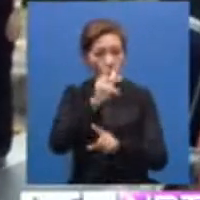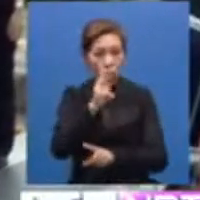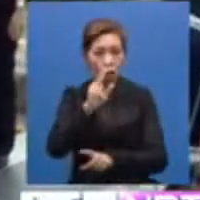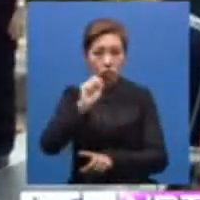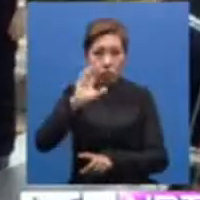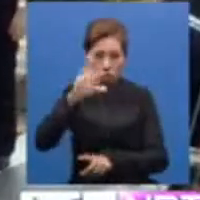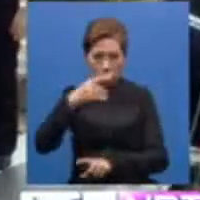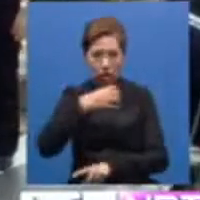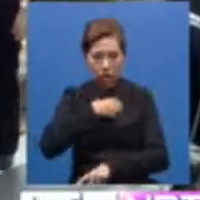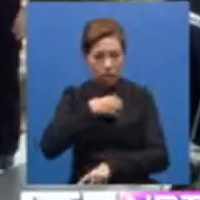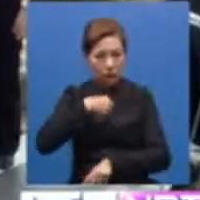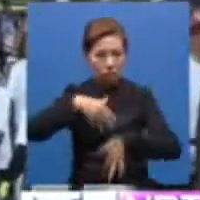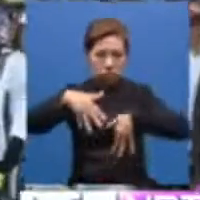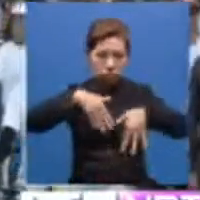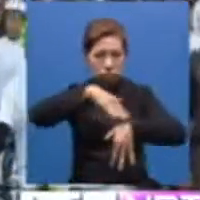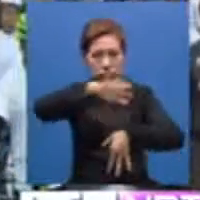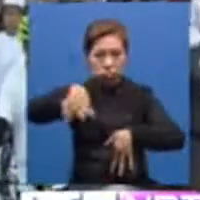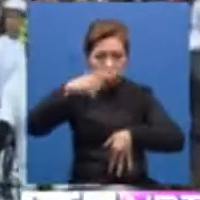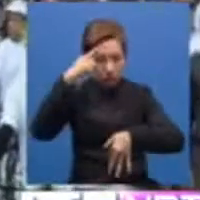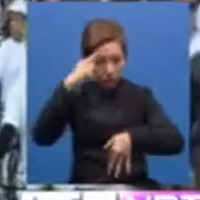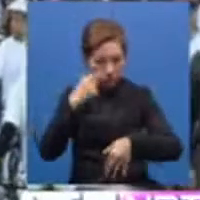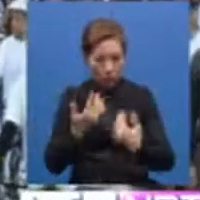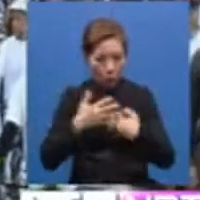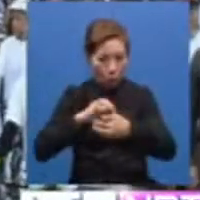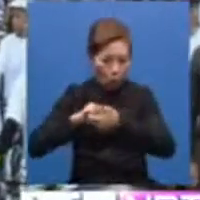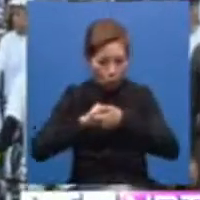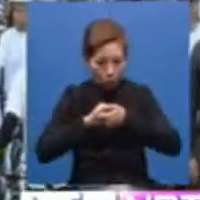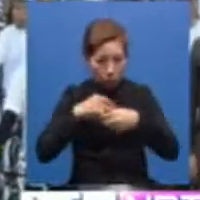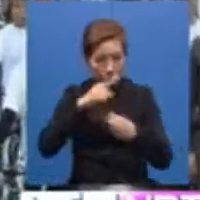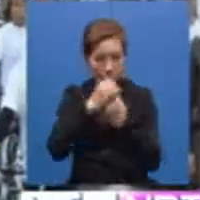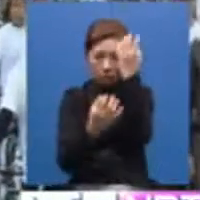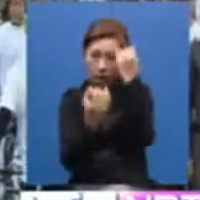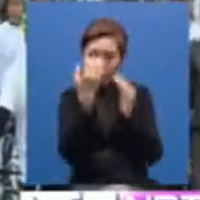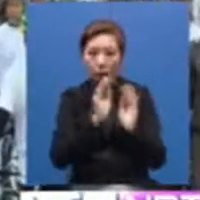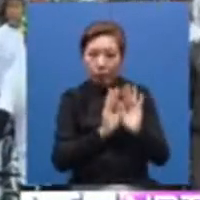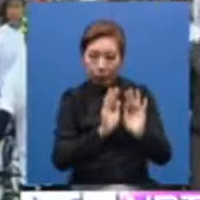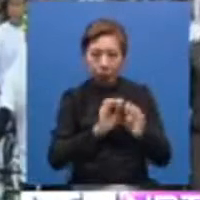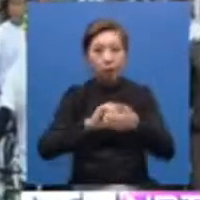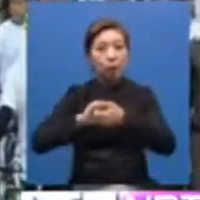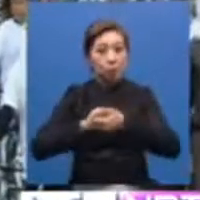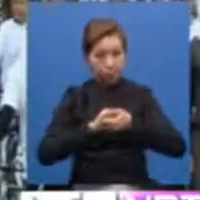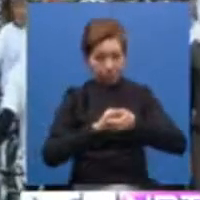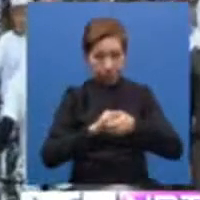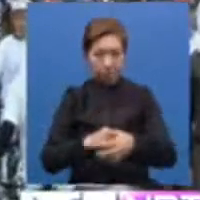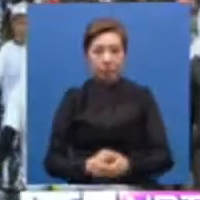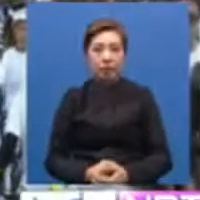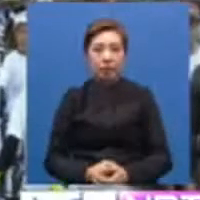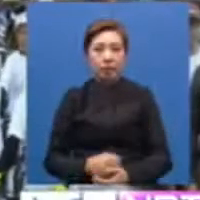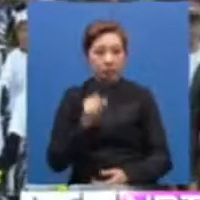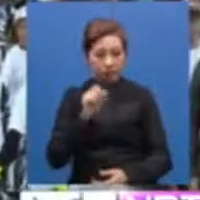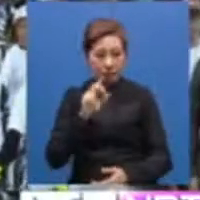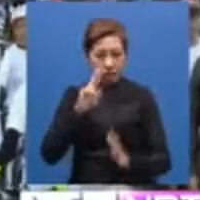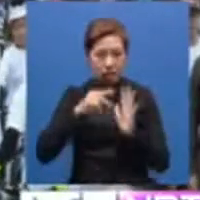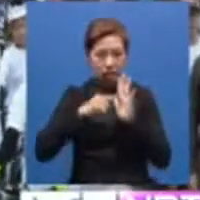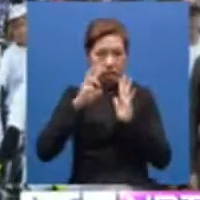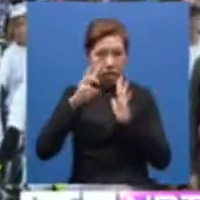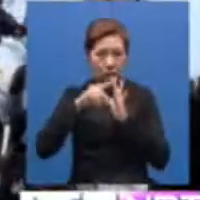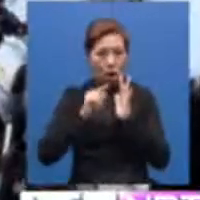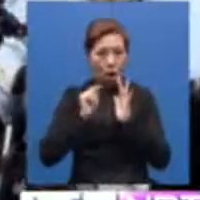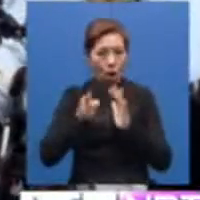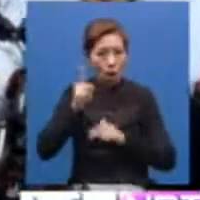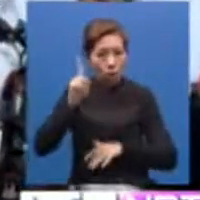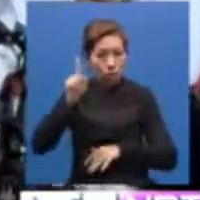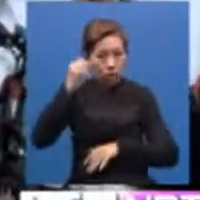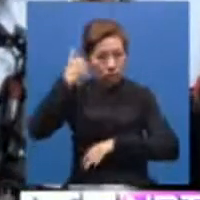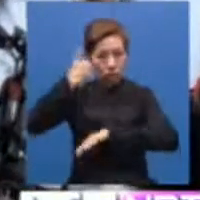ช-ชที่อยากให้ประชาชนทุกคนมีส่วนร่วมในการอนุรักษ์ป่านายศราวุฒิศรีศกุนผู้อำนวยการสำนักงาน